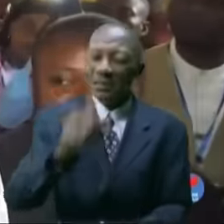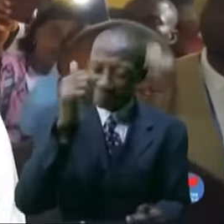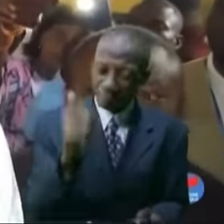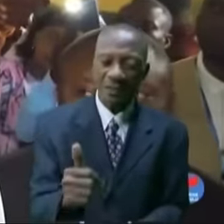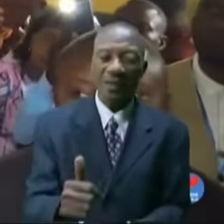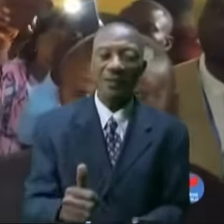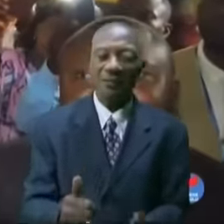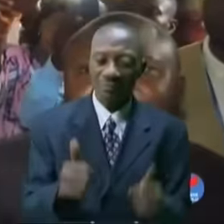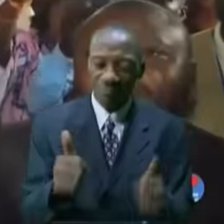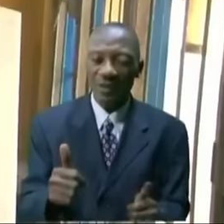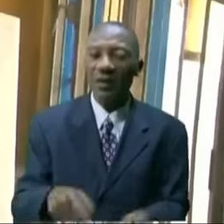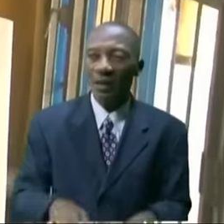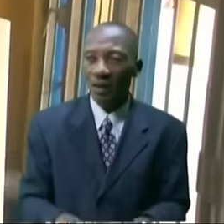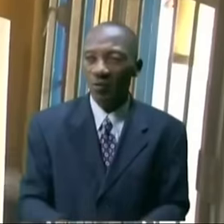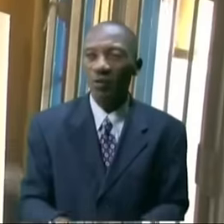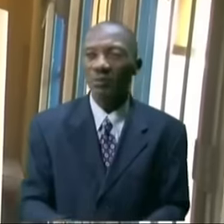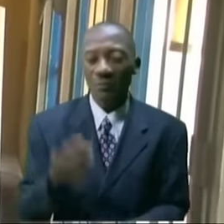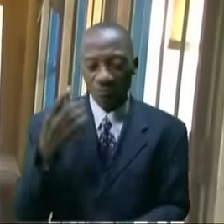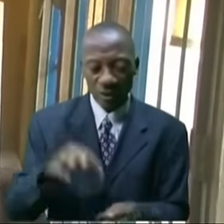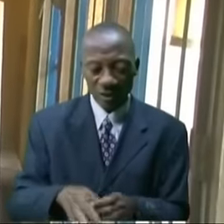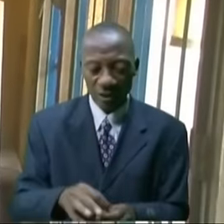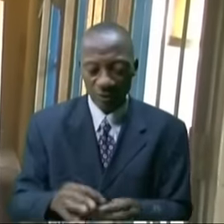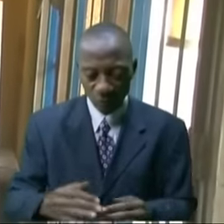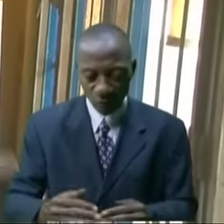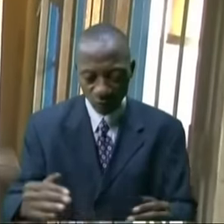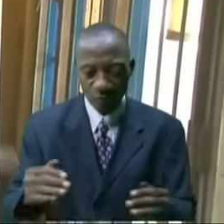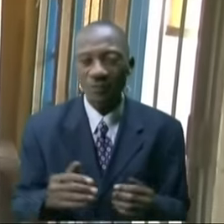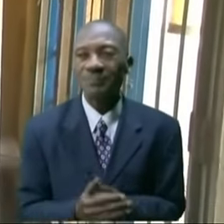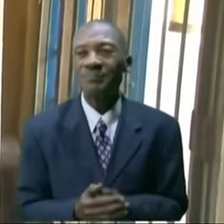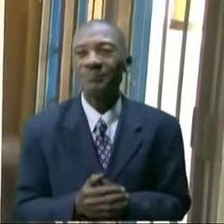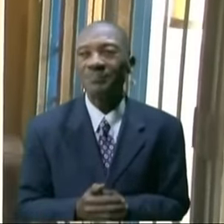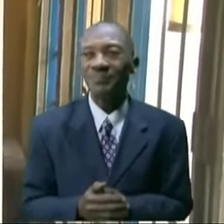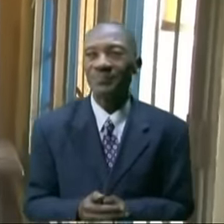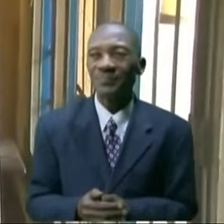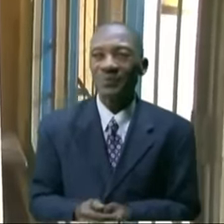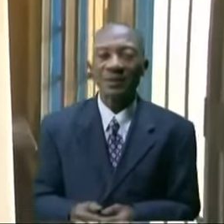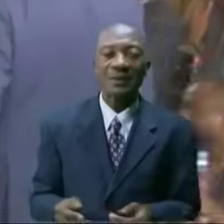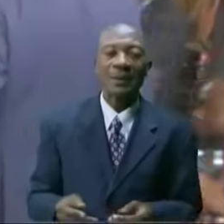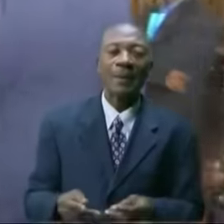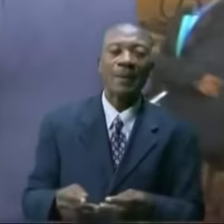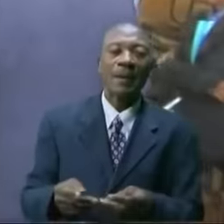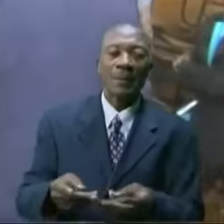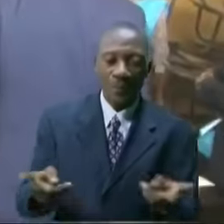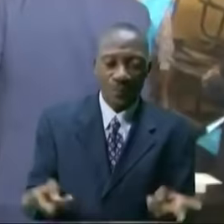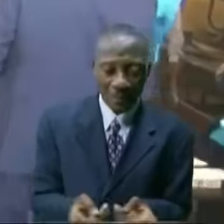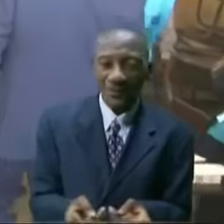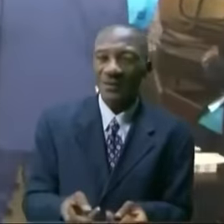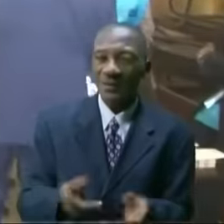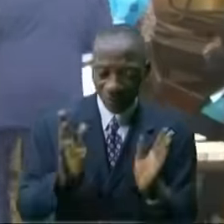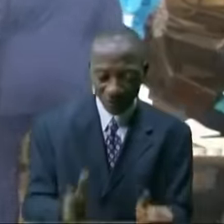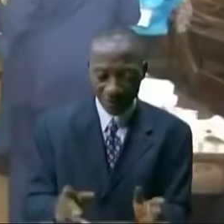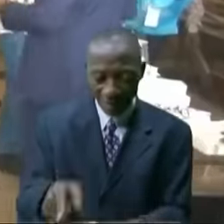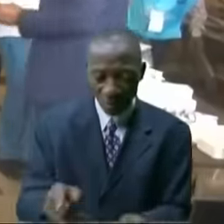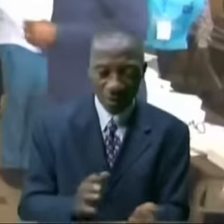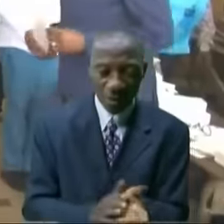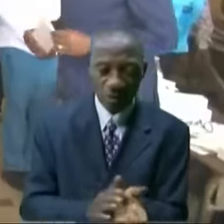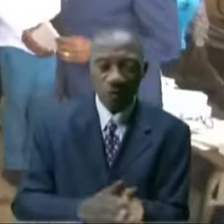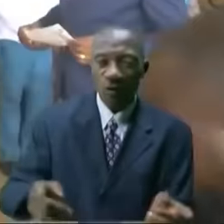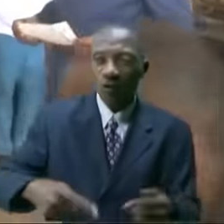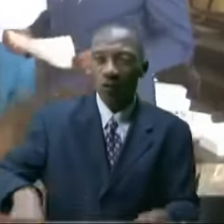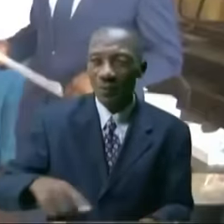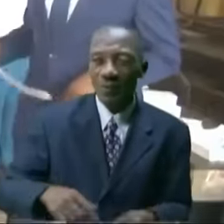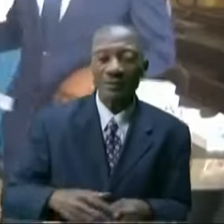voté calmement. Toujours au site de l'ex-Athénée de Kalina, le prix Nobel, Denis Mukwege,